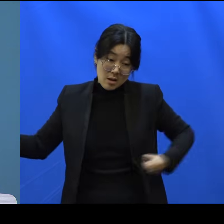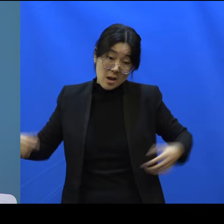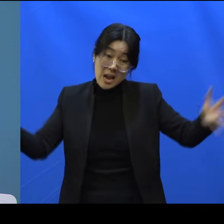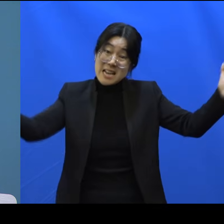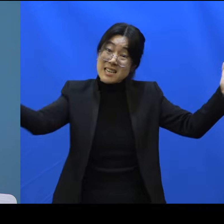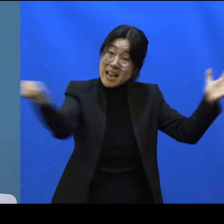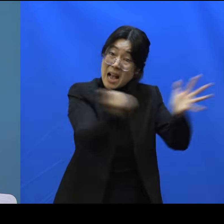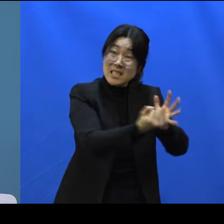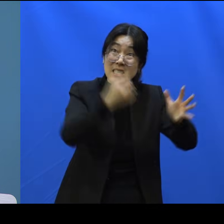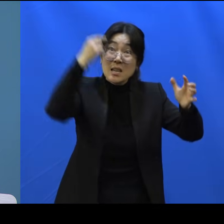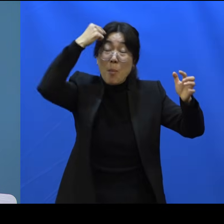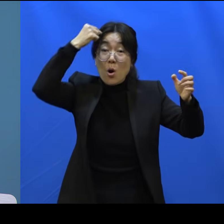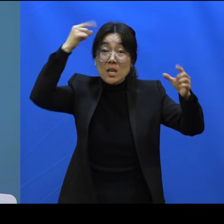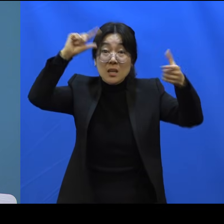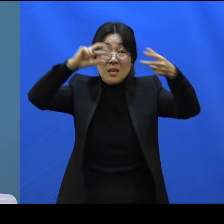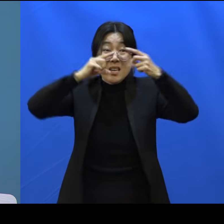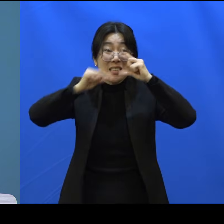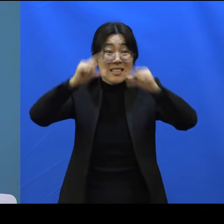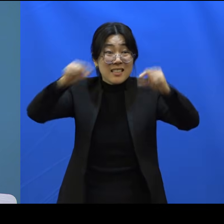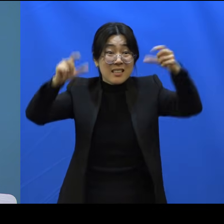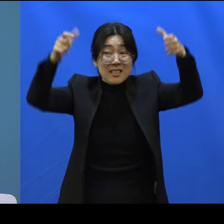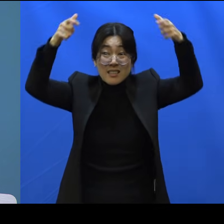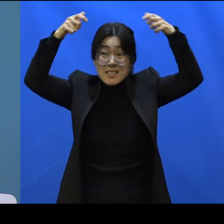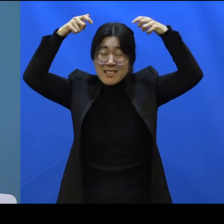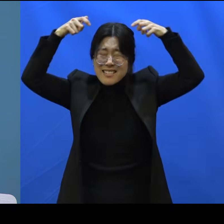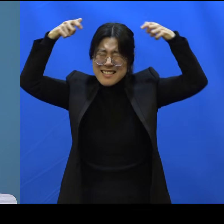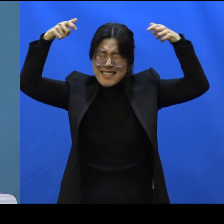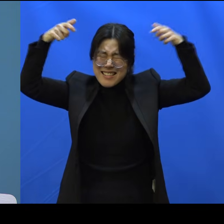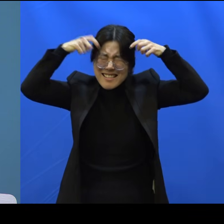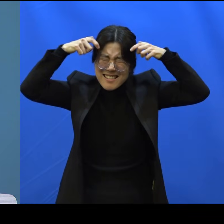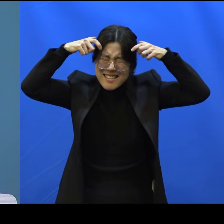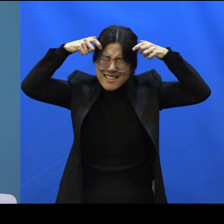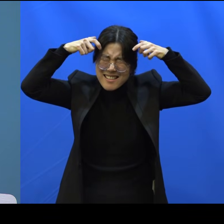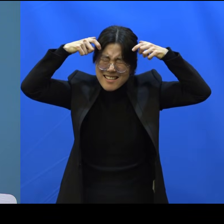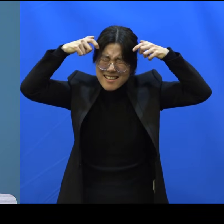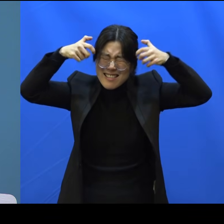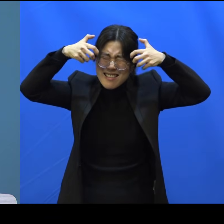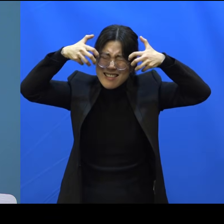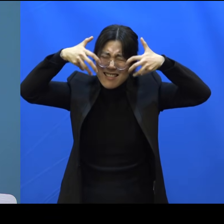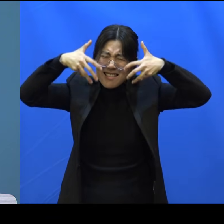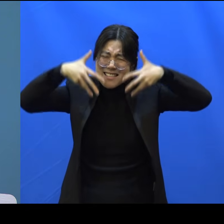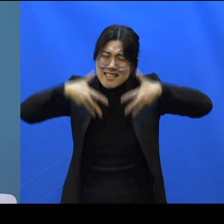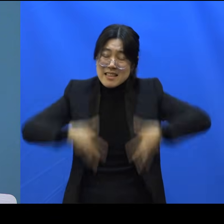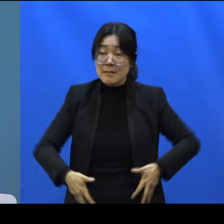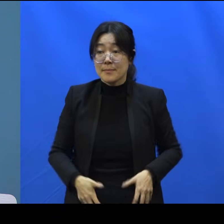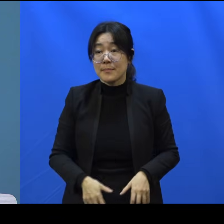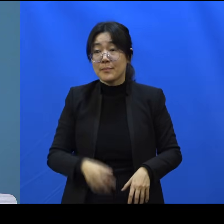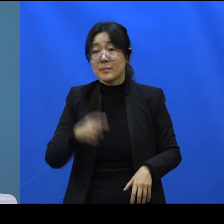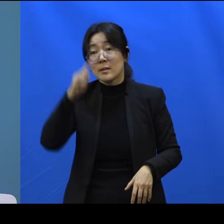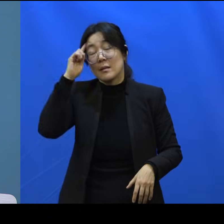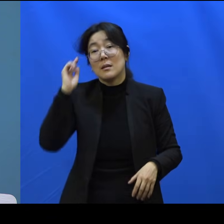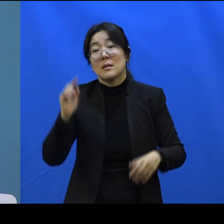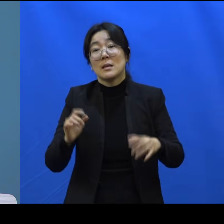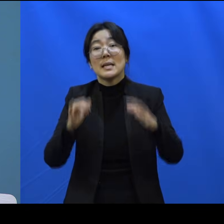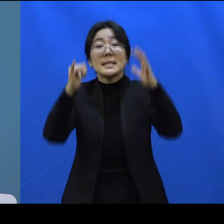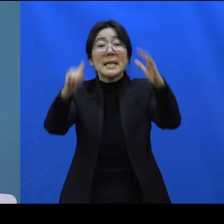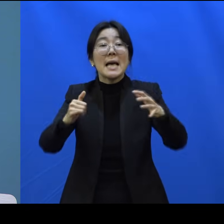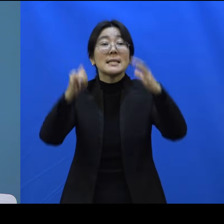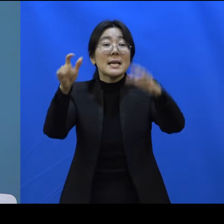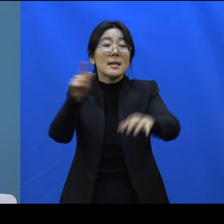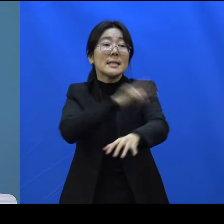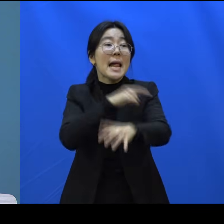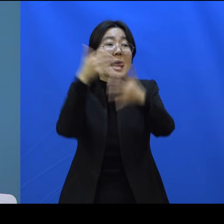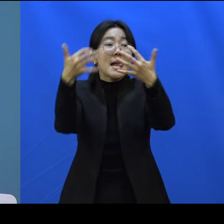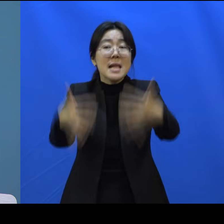온몸의 가시, 머리에 가시고 뒤집어 쓰시는 거예요. 약함의 상징, 십자가. 그 십자가를